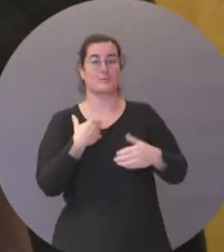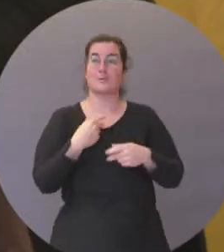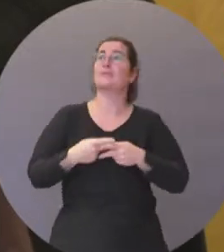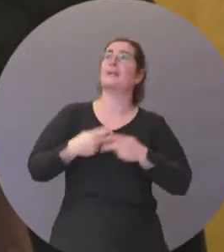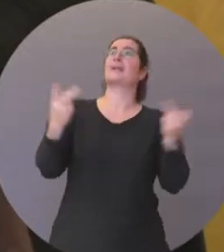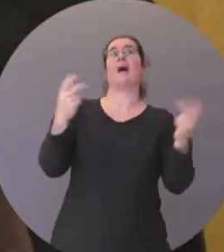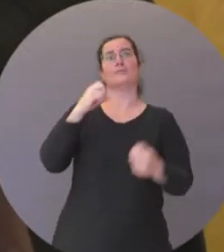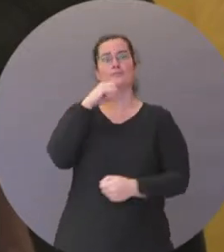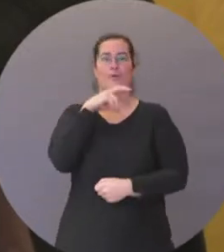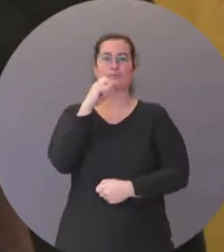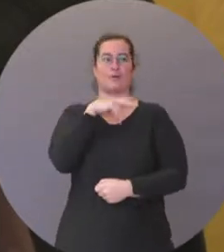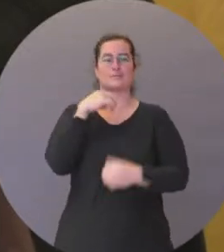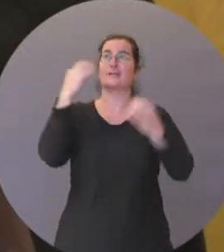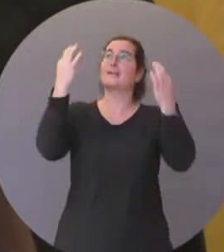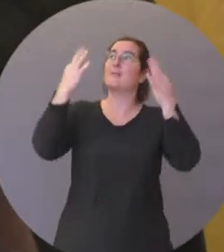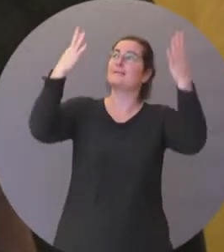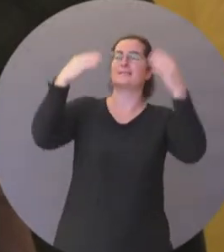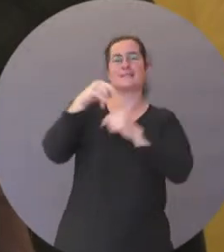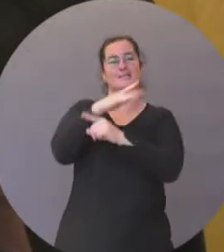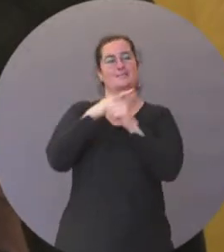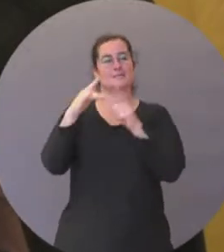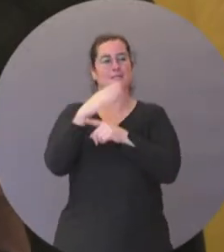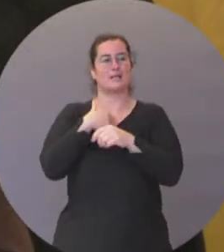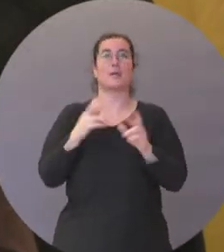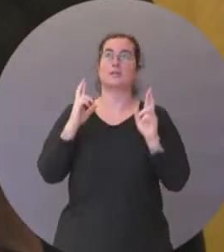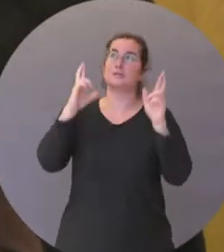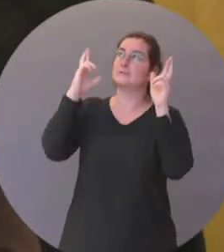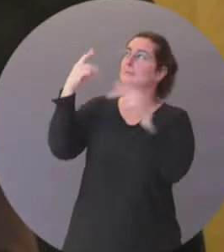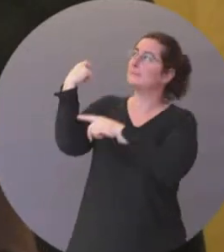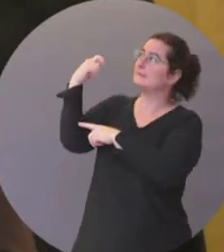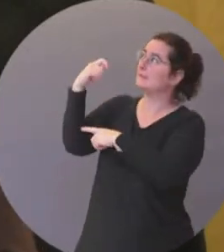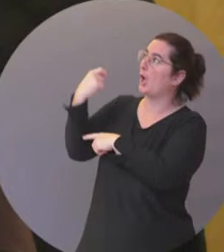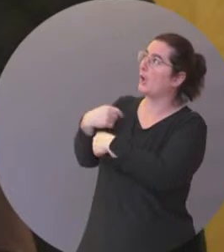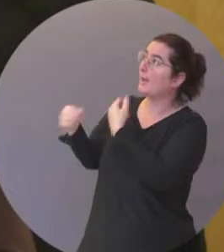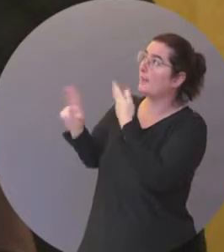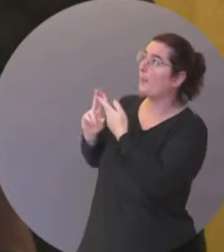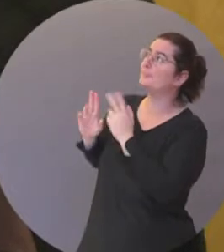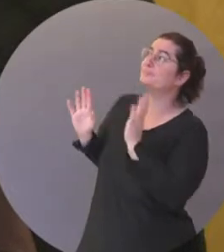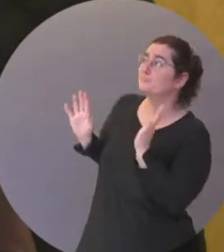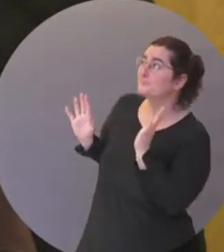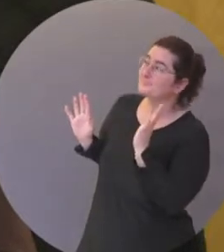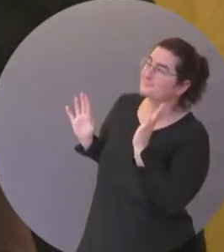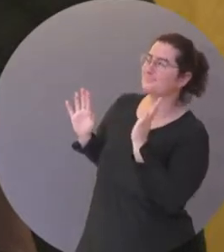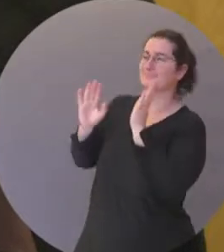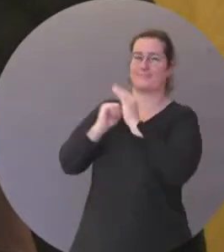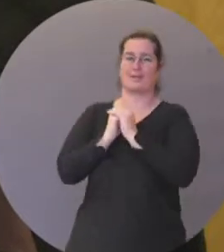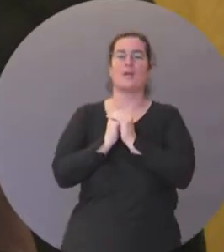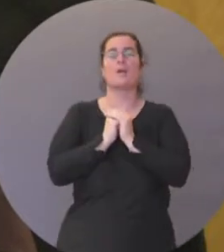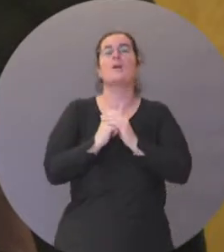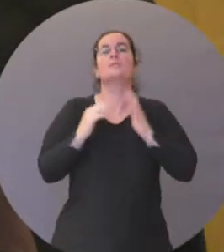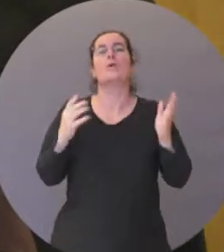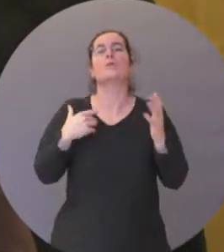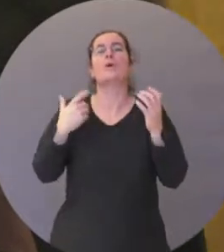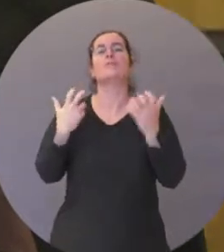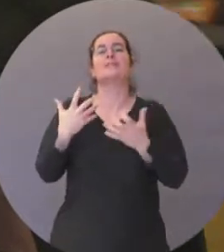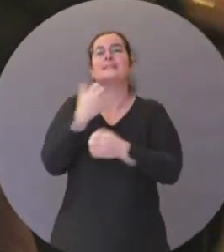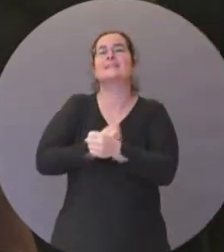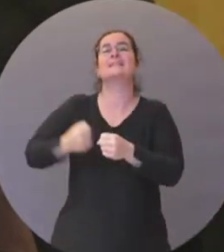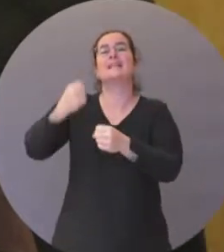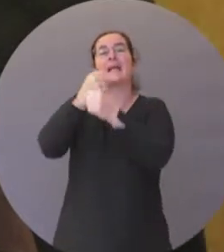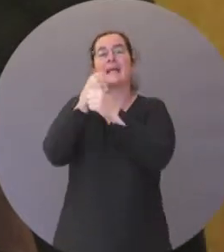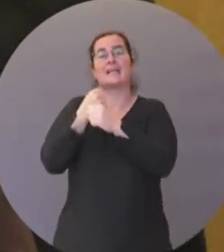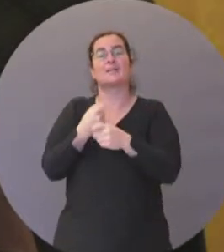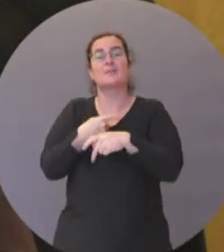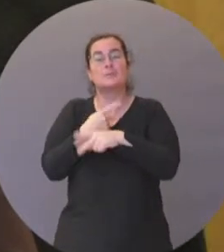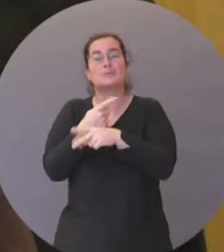pour laquelle j'ose espérer un jour avant une réponse du président et cette proposition de création de cet outil au service